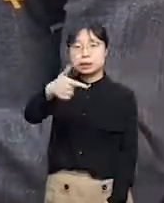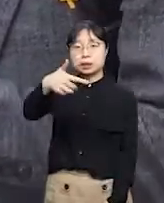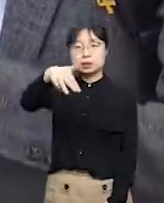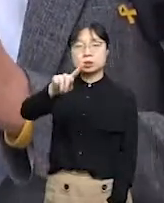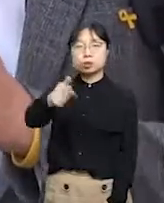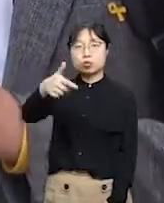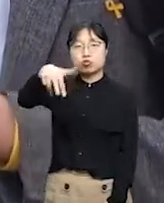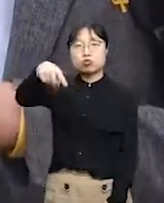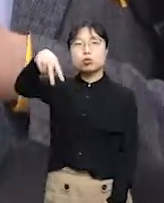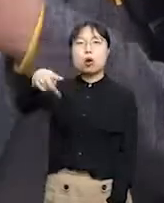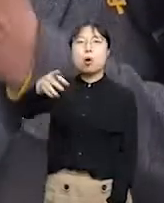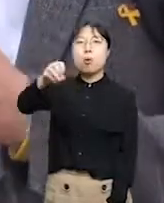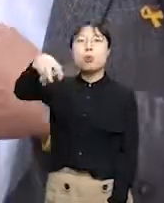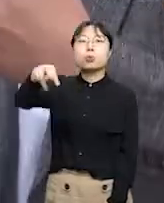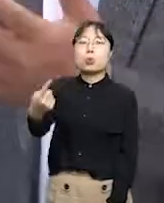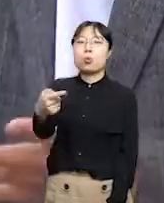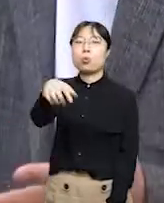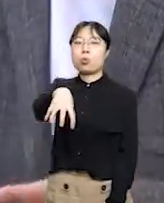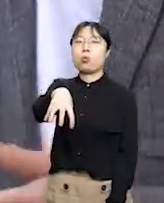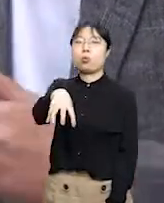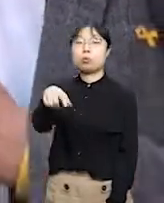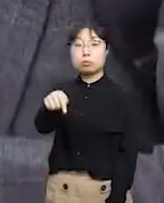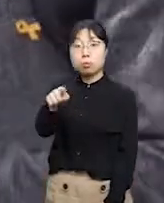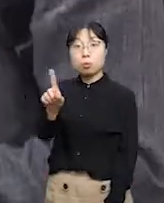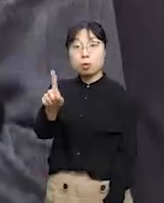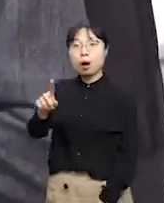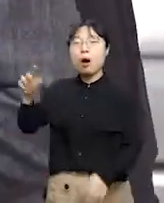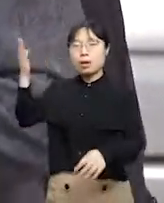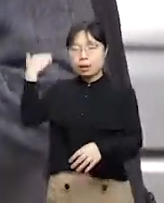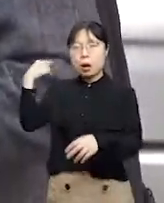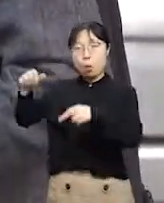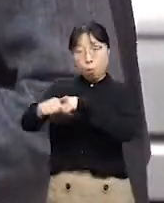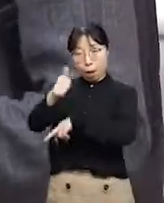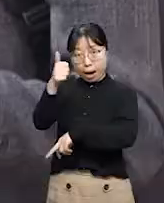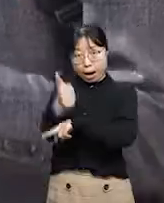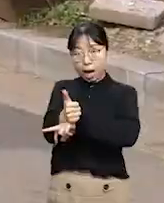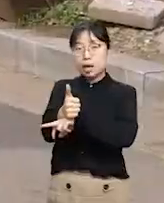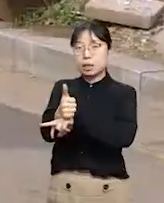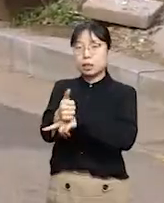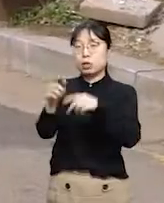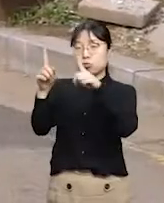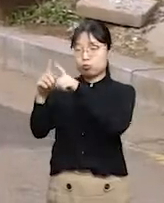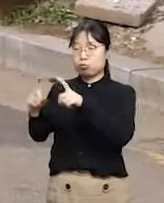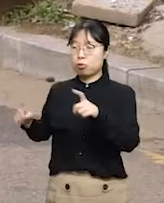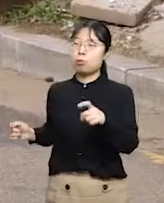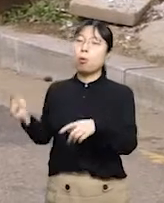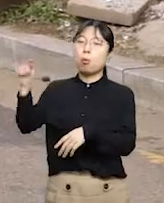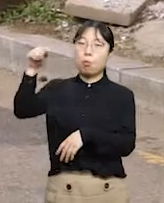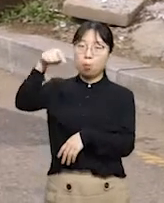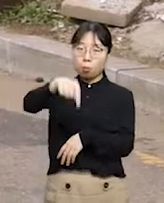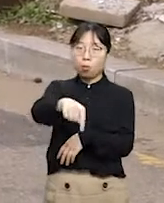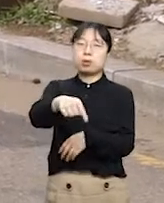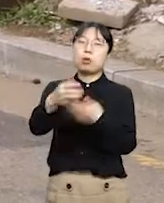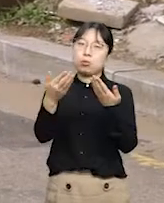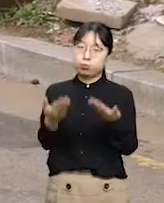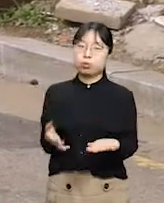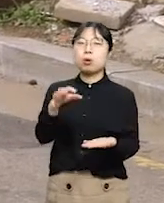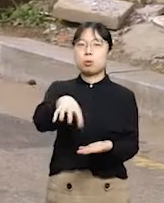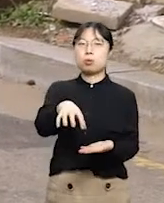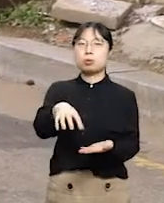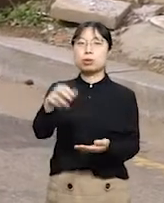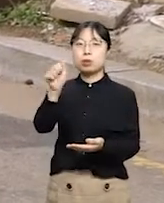있었어요. 임금님들이 궁궐을 나와서 머물던 곳이죠. 아. 그런데 현종 6년